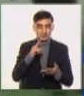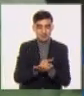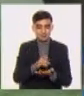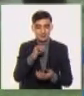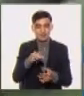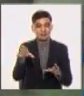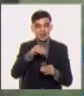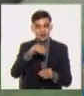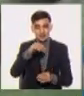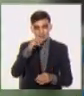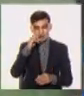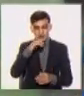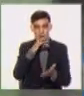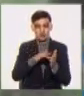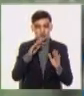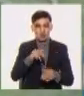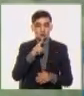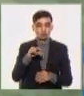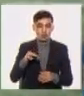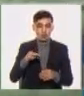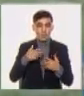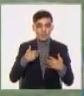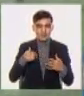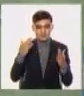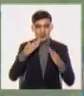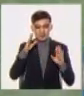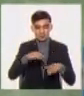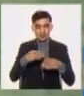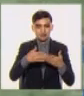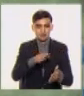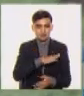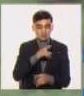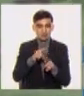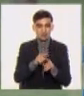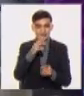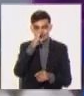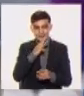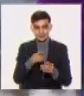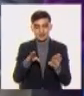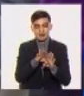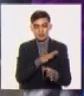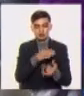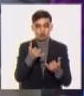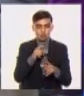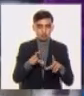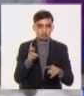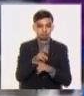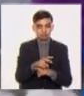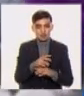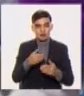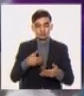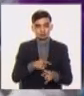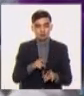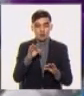всех городах разрешено открывать зоопарки. Пражский зоопарк, который был закрыт 3 месяца, сегодня показал посетителям